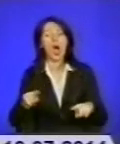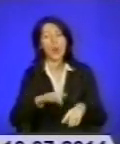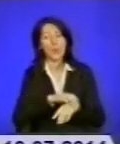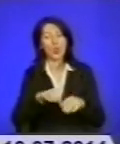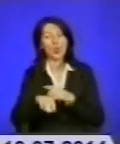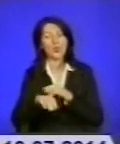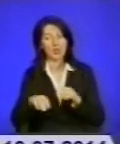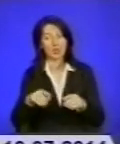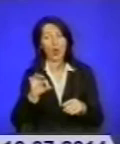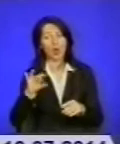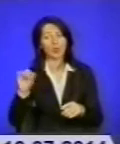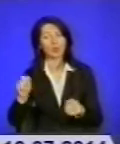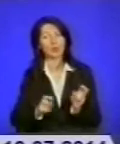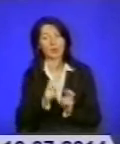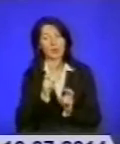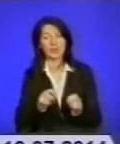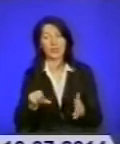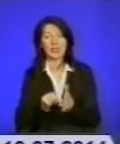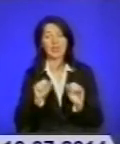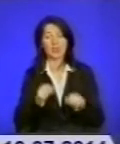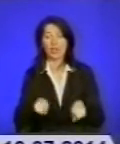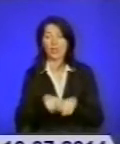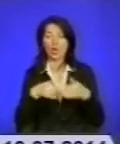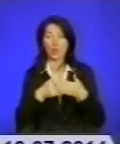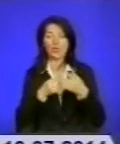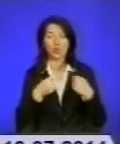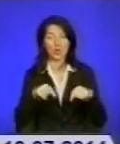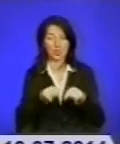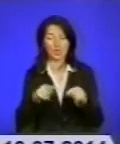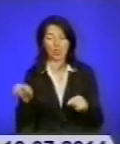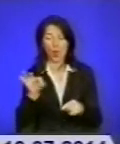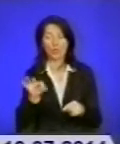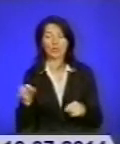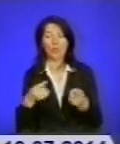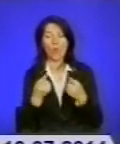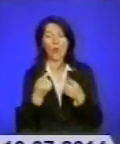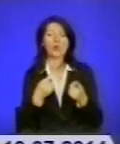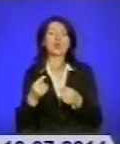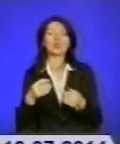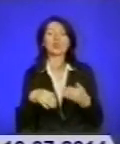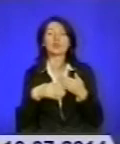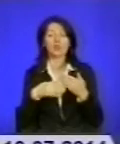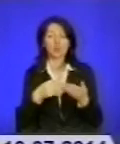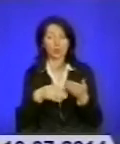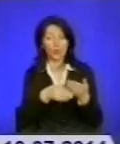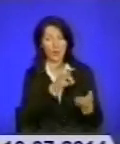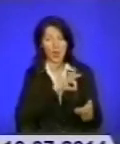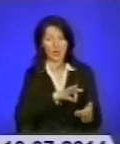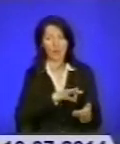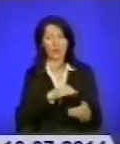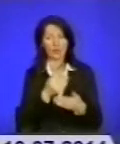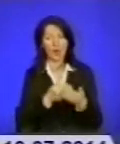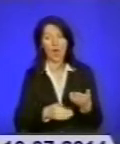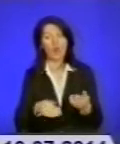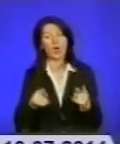підприємства представники влади та громадських організацій області обговорили застосування інвалідної програми реабілітації інваліда. Більше